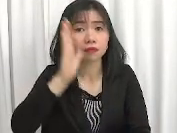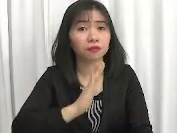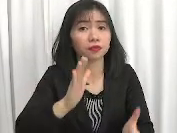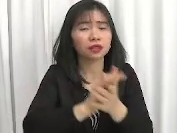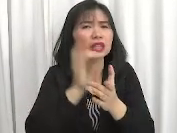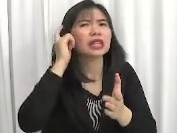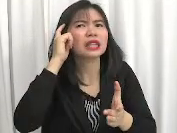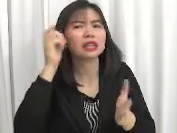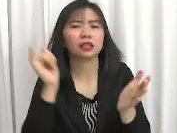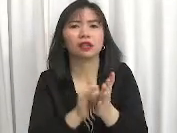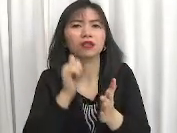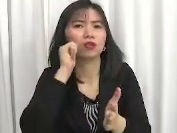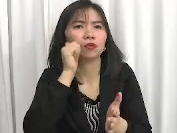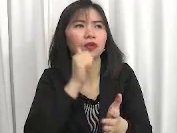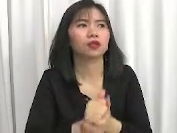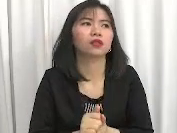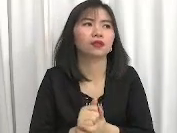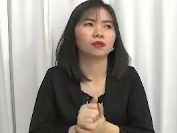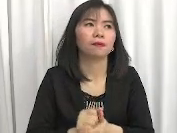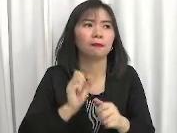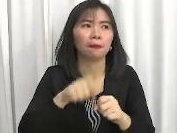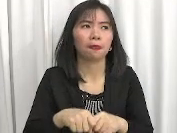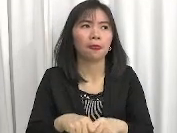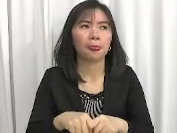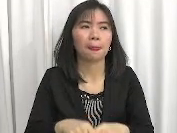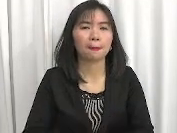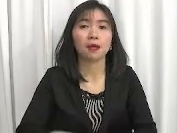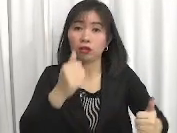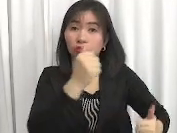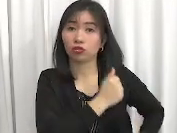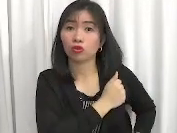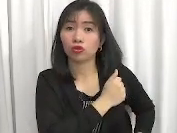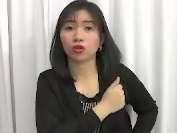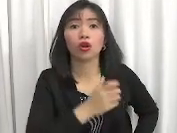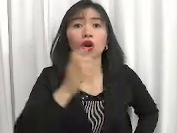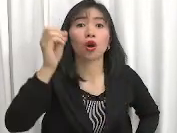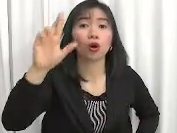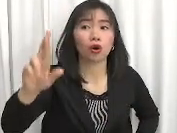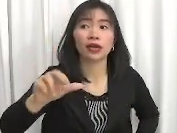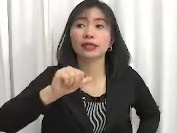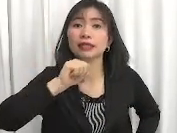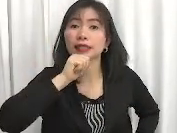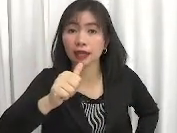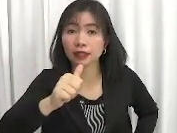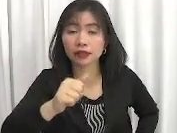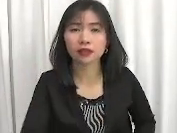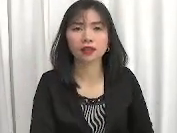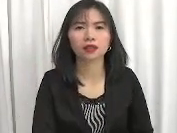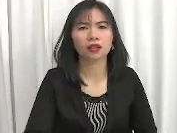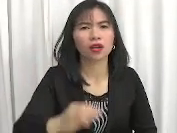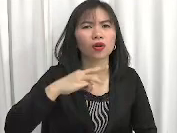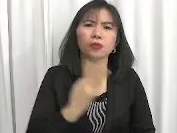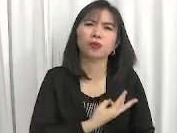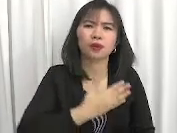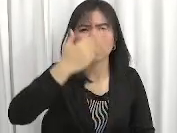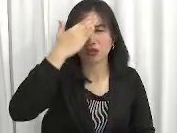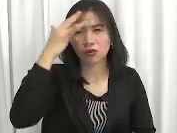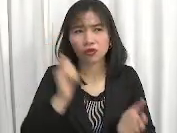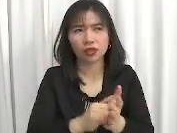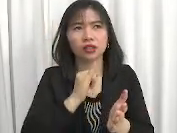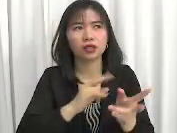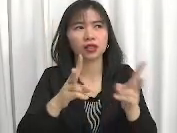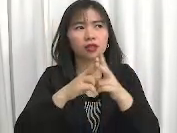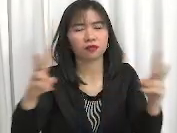course, oh, tama yan. So, either sundalo o hindi, sa aming mga viewers, alam namin na mahirap po talaga